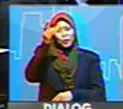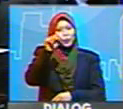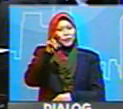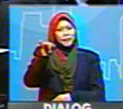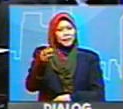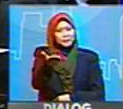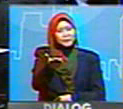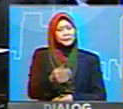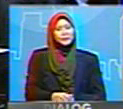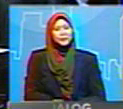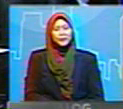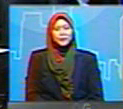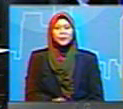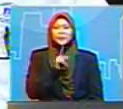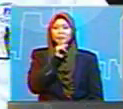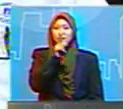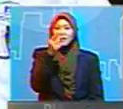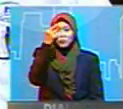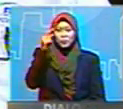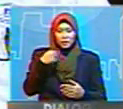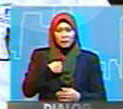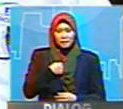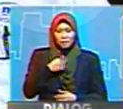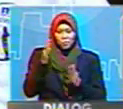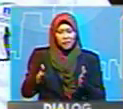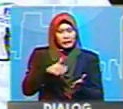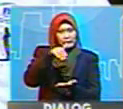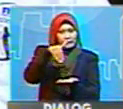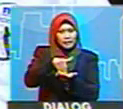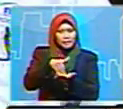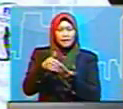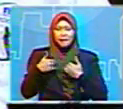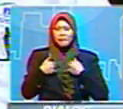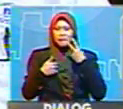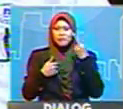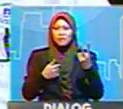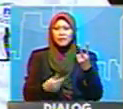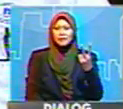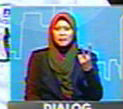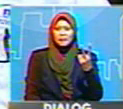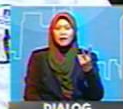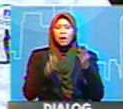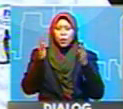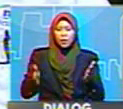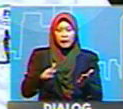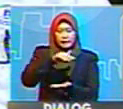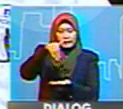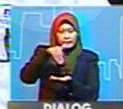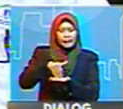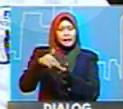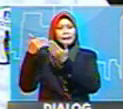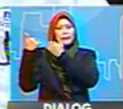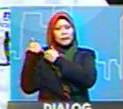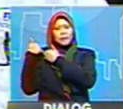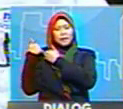mereka sebenarnya bagi saya orang tengah ada dua orang Tengah yang bertanggungjawab ya dan